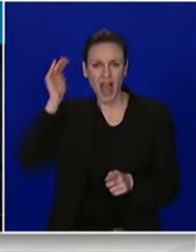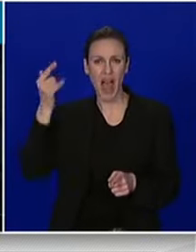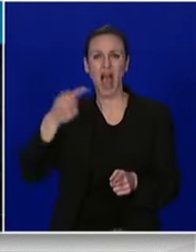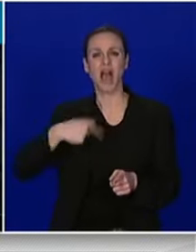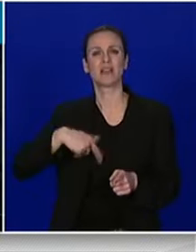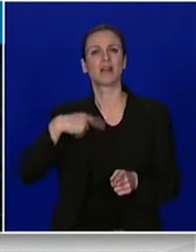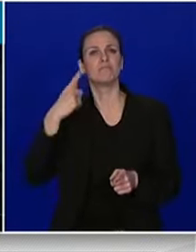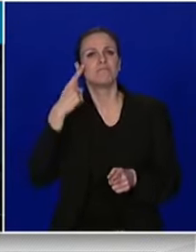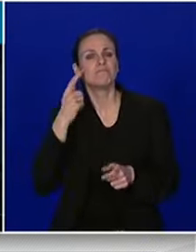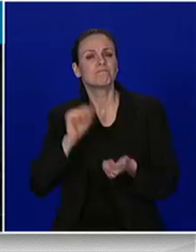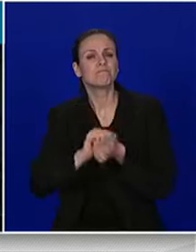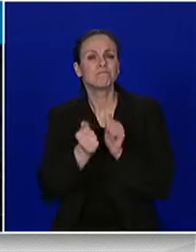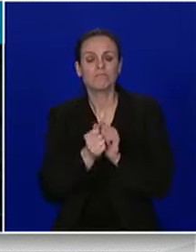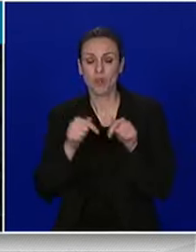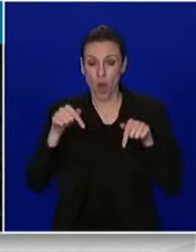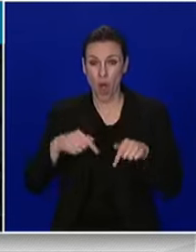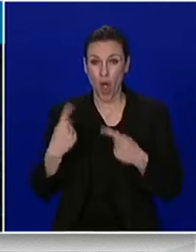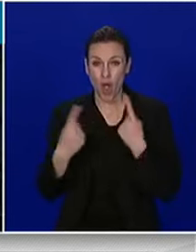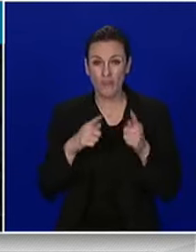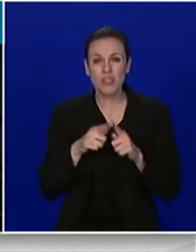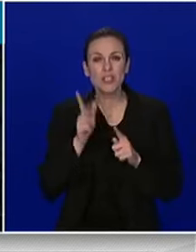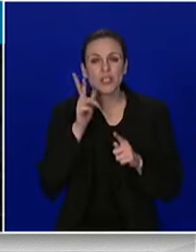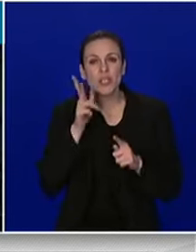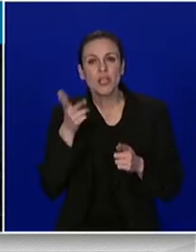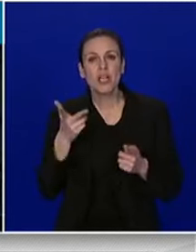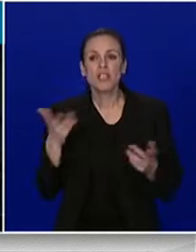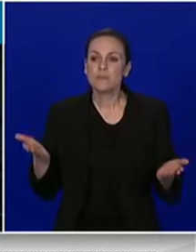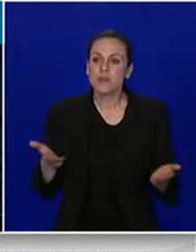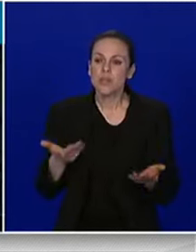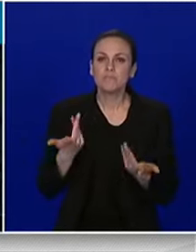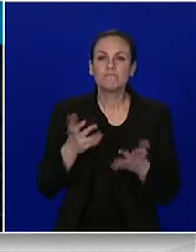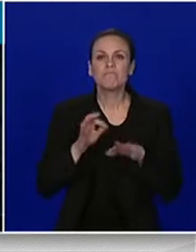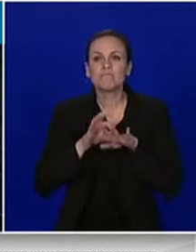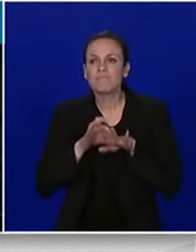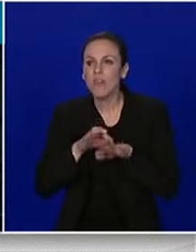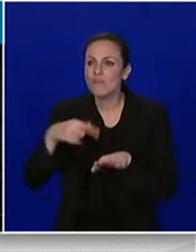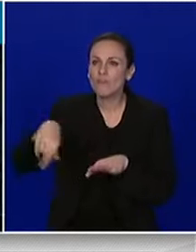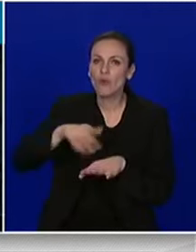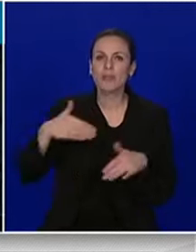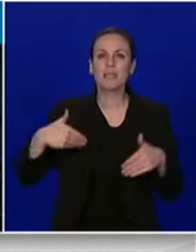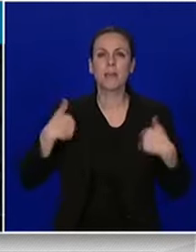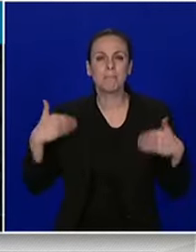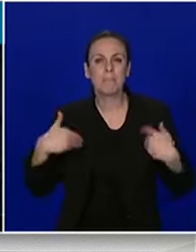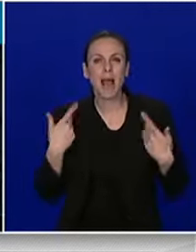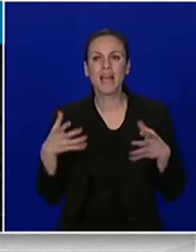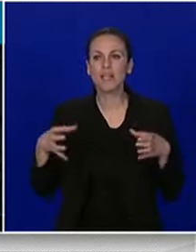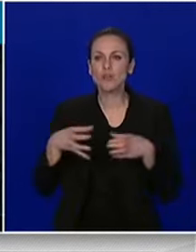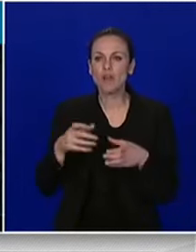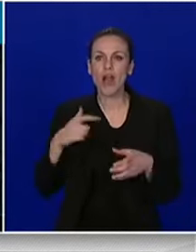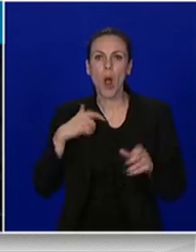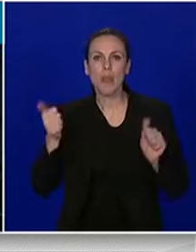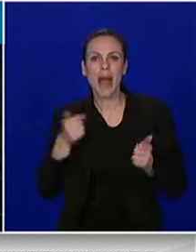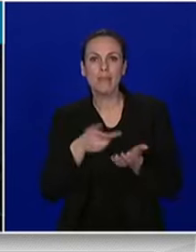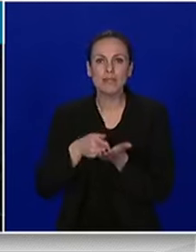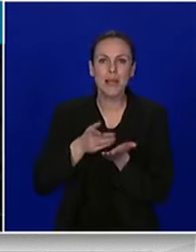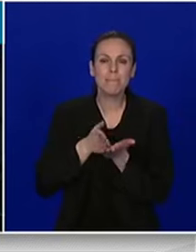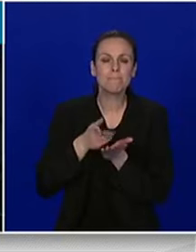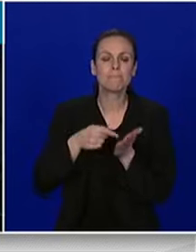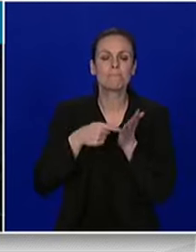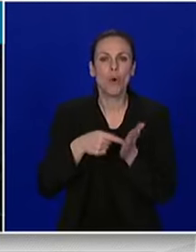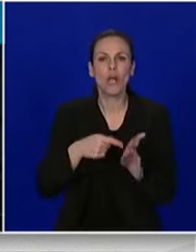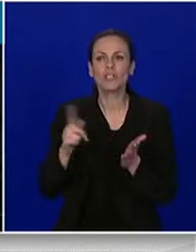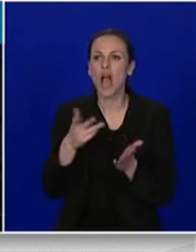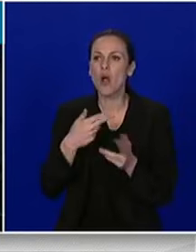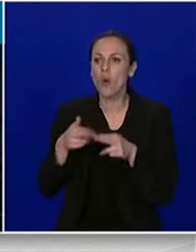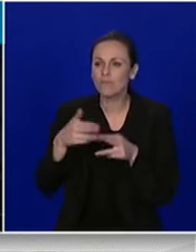u ovoj situaciji voditi i mlade, voditi i društvo najbolje što možemo kroz tu krizu,